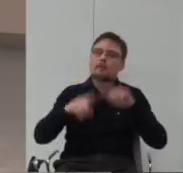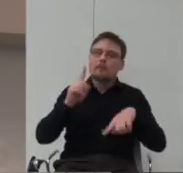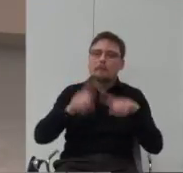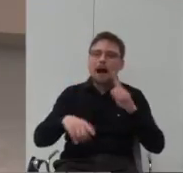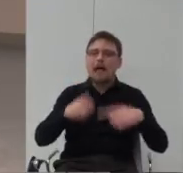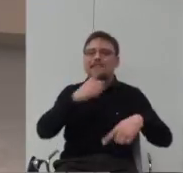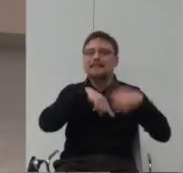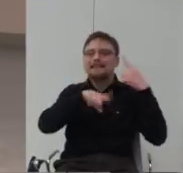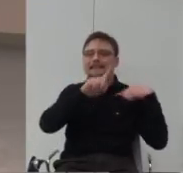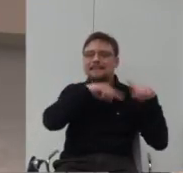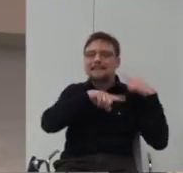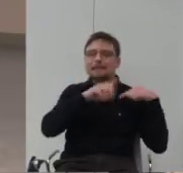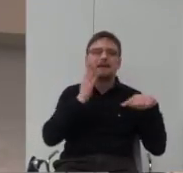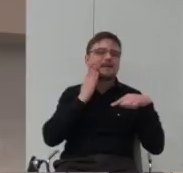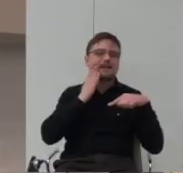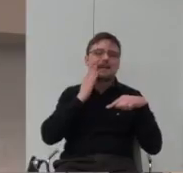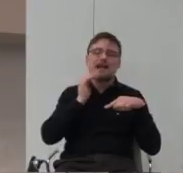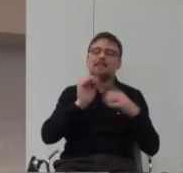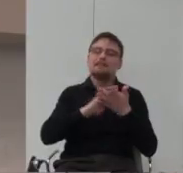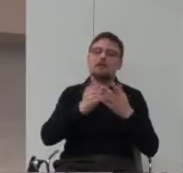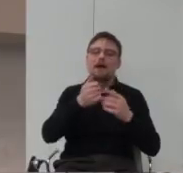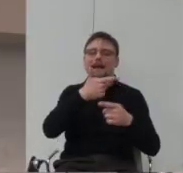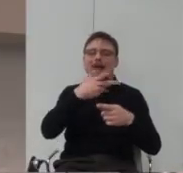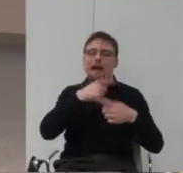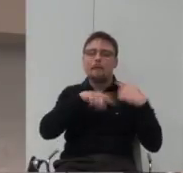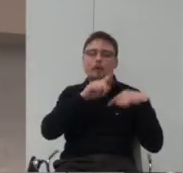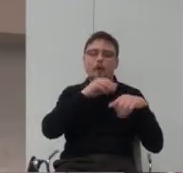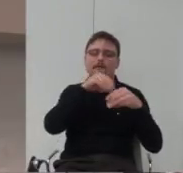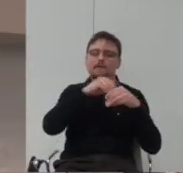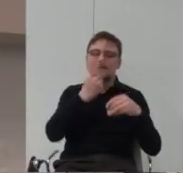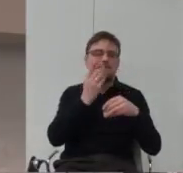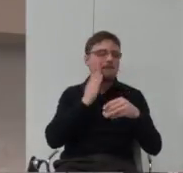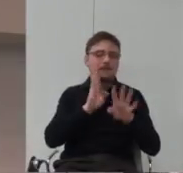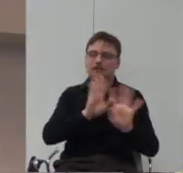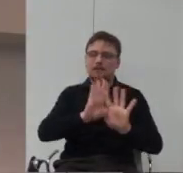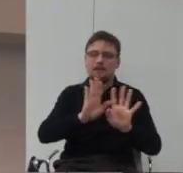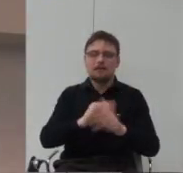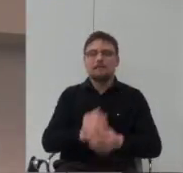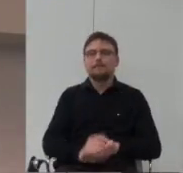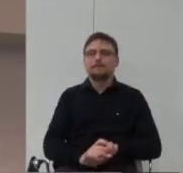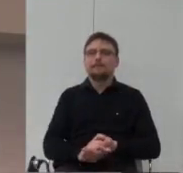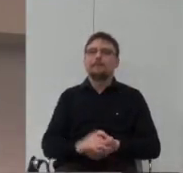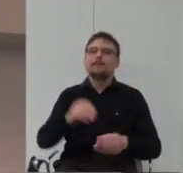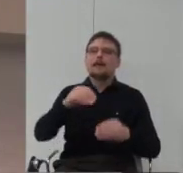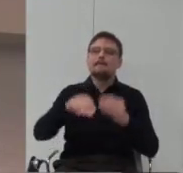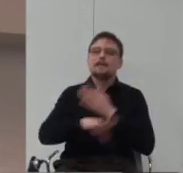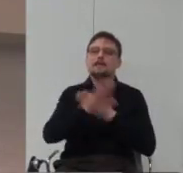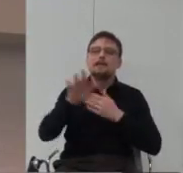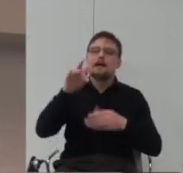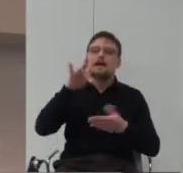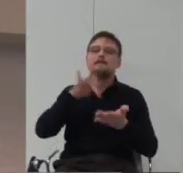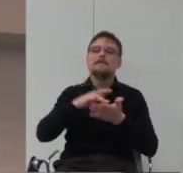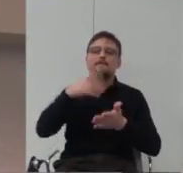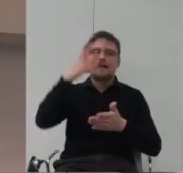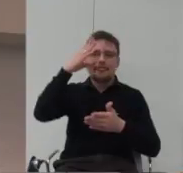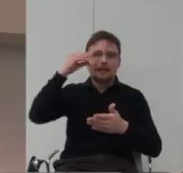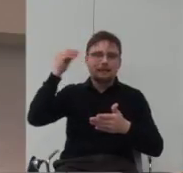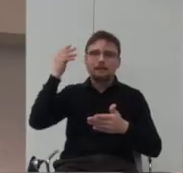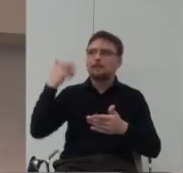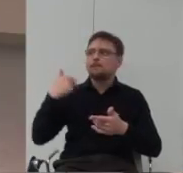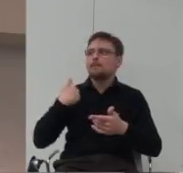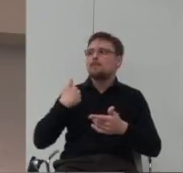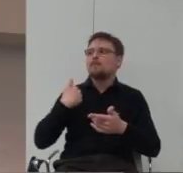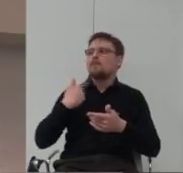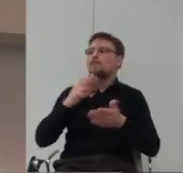nie są wyłącznie takim stereotypowym zamieszkiwaniem rodziny czy rodziny wielopokoleniowej. I